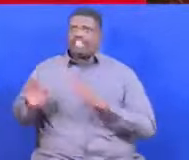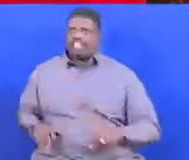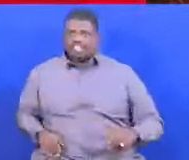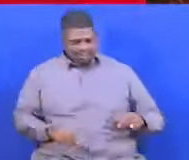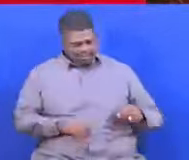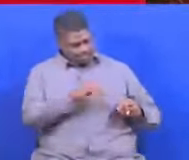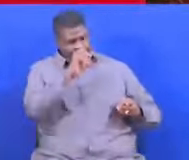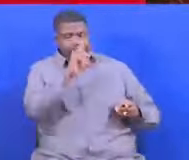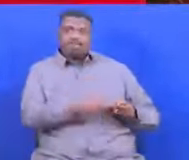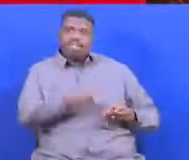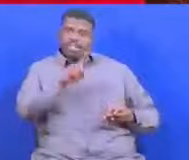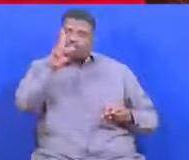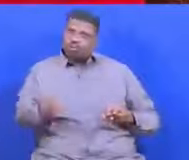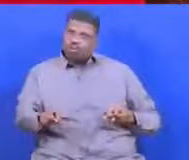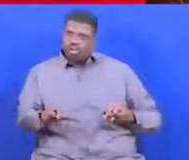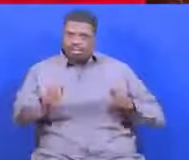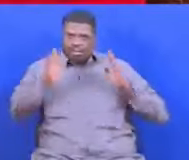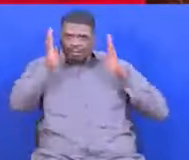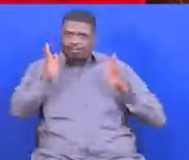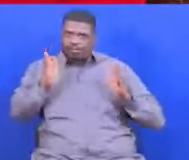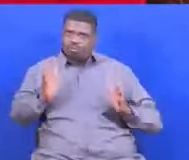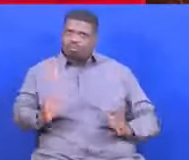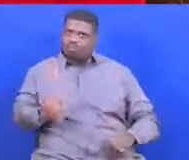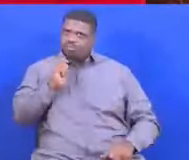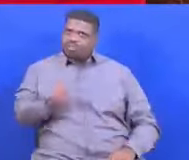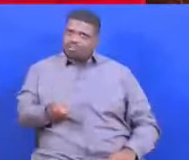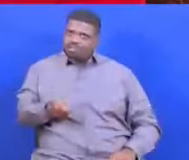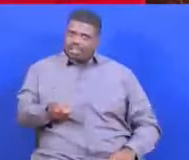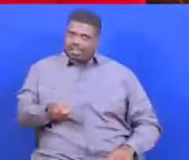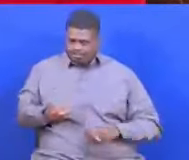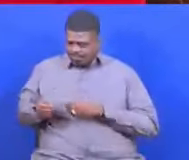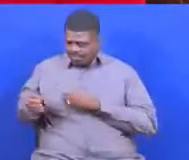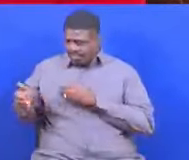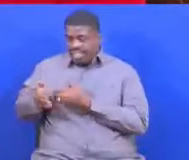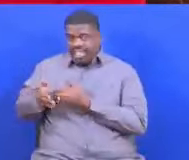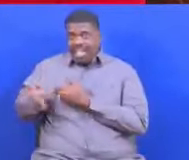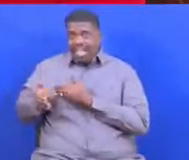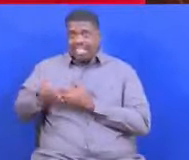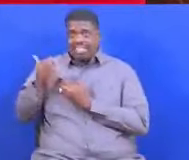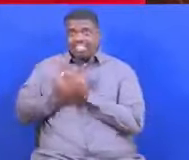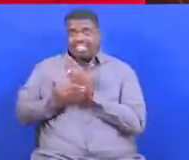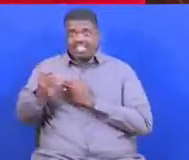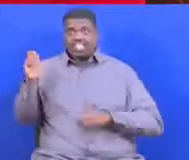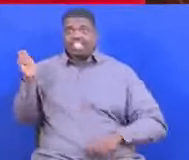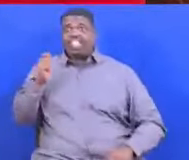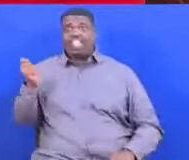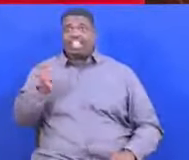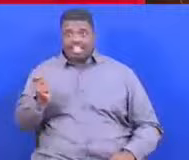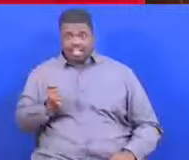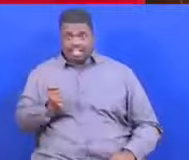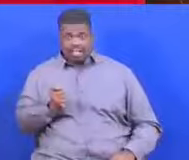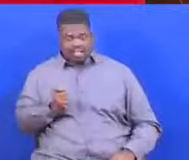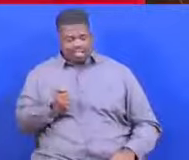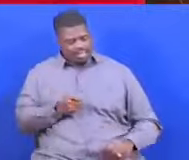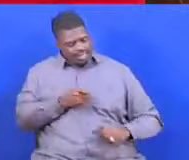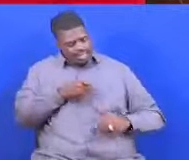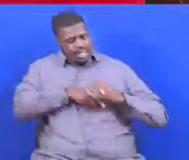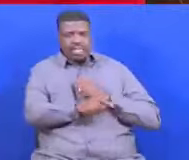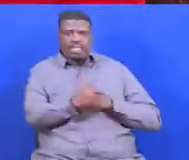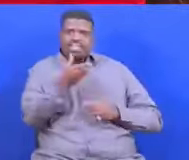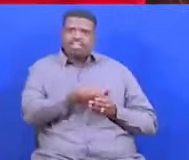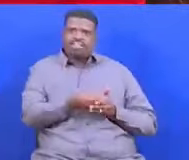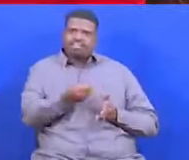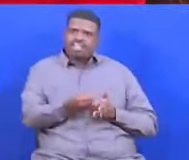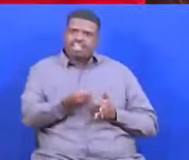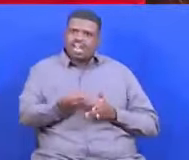Swali la pili, Mheshimiwa Spika, nchi jirani ya Kenya kupitia uraia pacha inaingiza fedha za kigeni